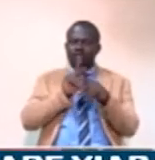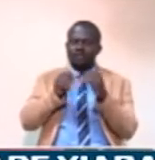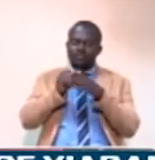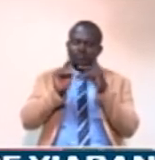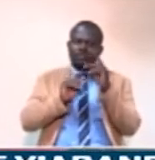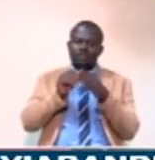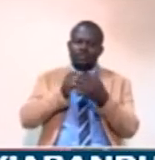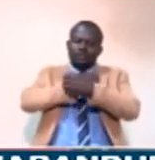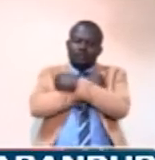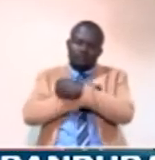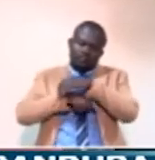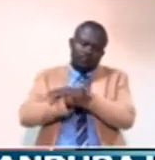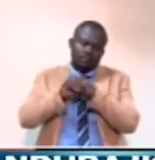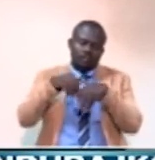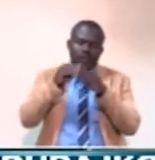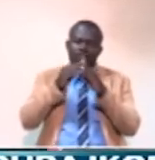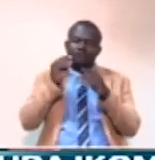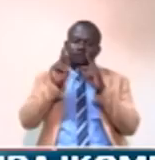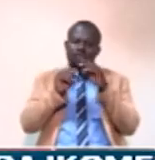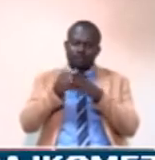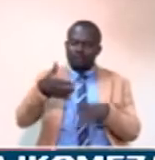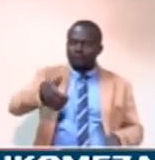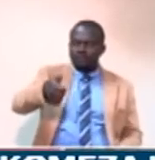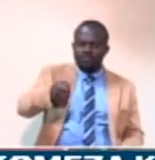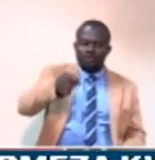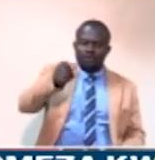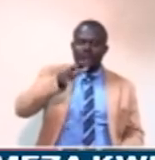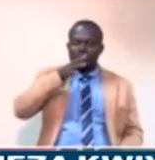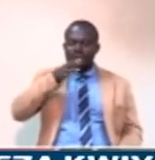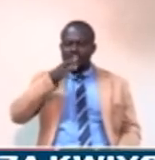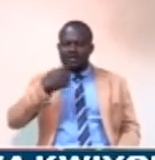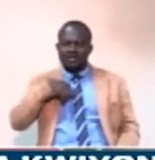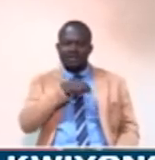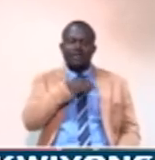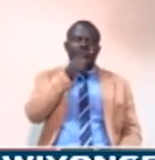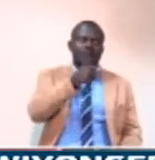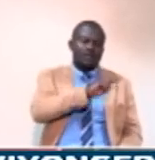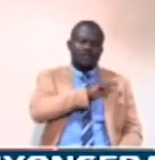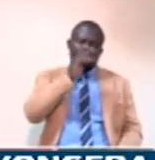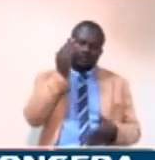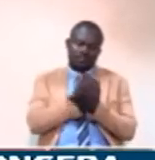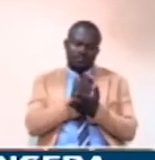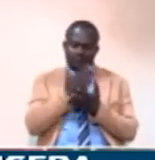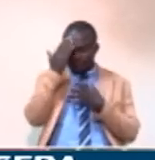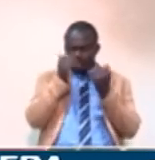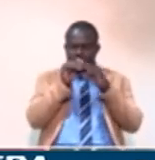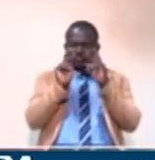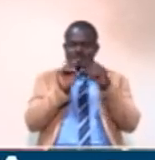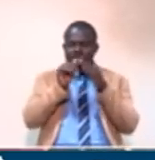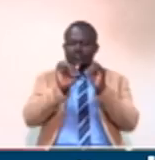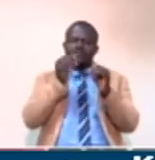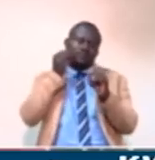Abantu bakunda kwinjira mu ngo z'abantu ngo bagiye kubaramusa, uyu ngo ni mama wacu, uyu ni marume, babihagarike. Umuntu